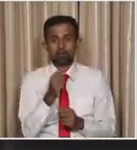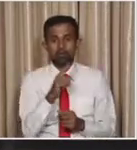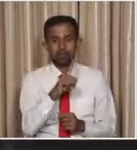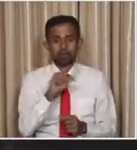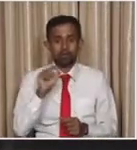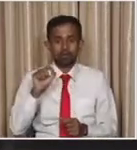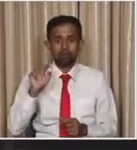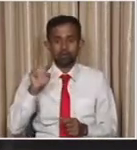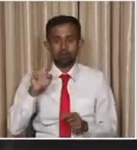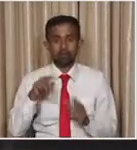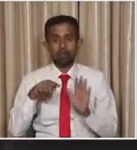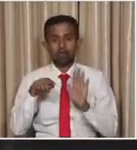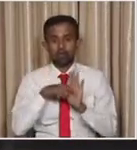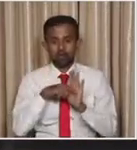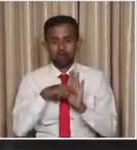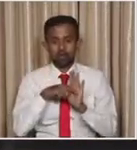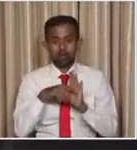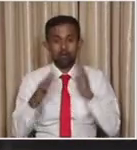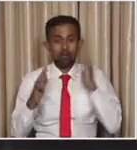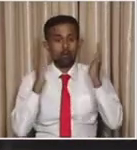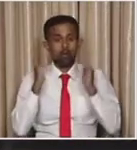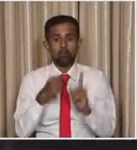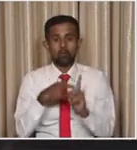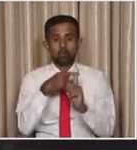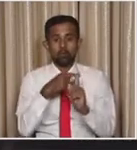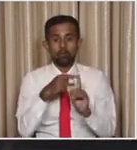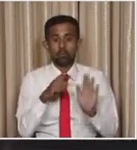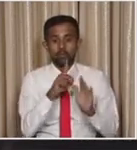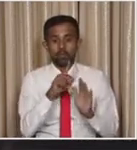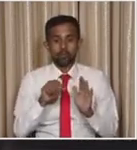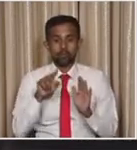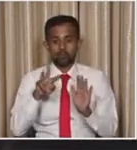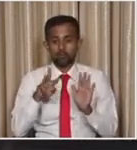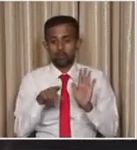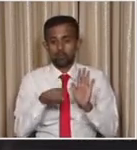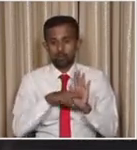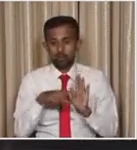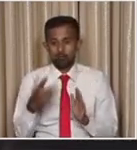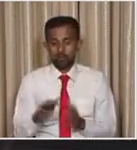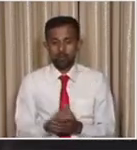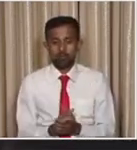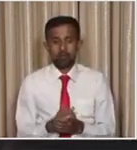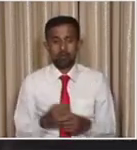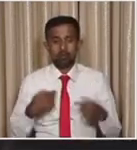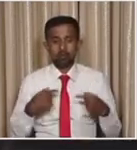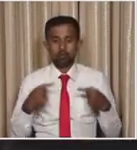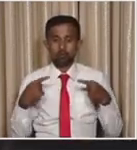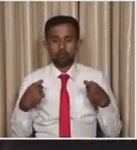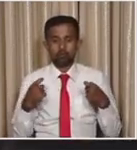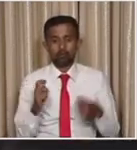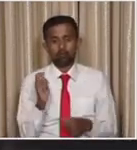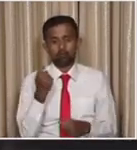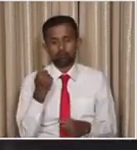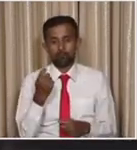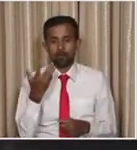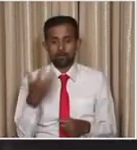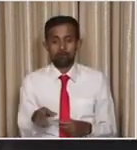1.3ක් ඍණ වුණා. ලෝක ආර්ථික සංවර්ධනය 1.3ක් ඍණ වුණා. අපි යුද්ධයේ දිනලා